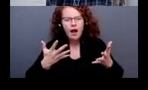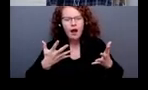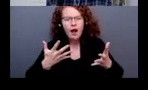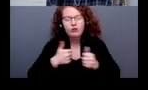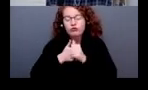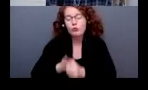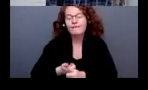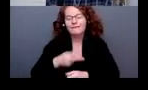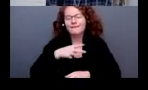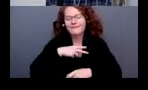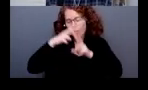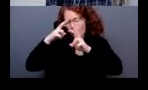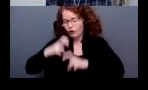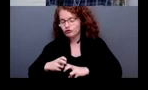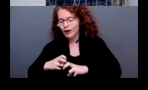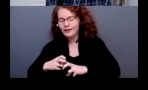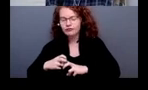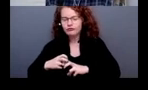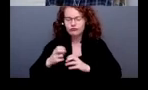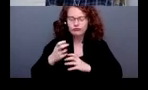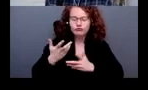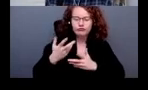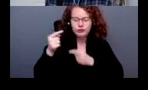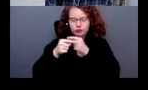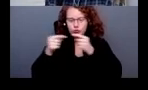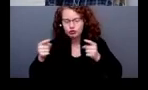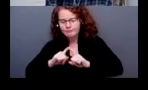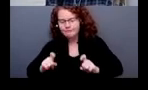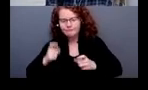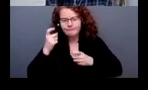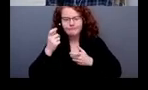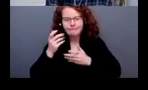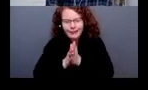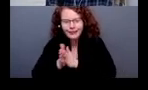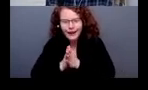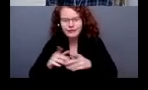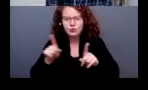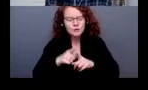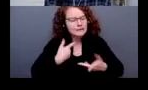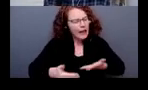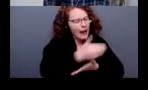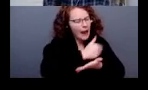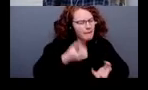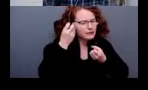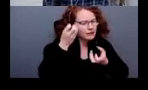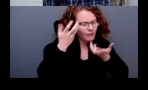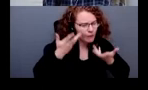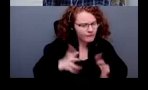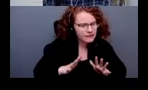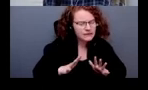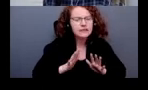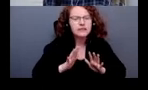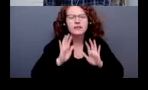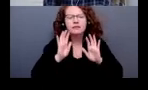de recherche qui nous intéressaient, par rapport à la matière que l'on avait produite, mais également qui soit, on va